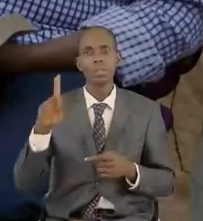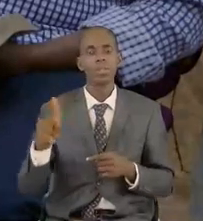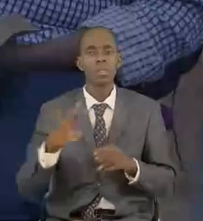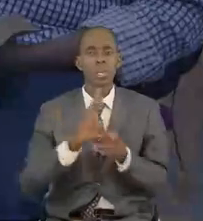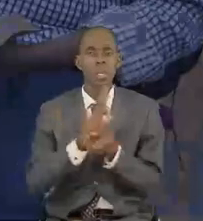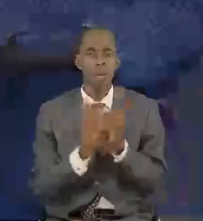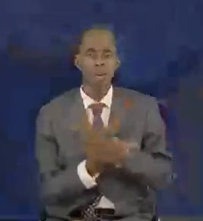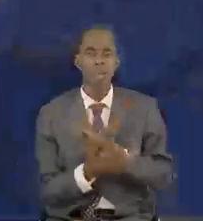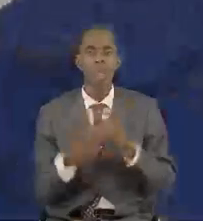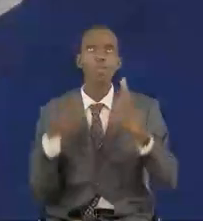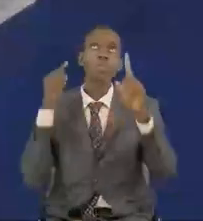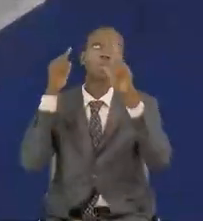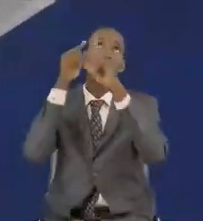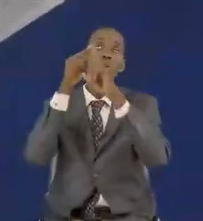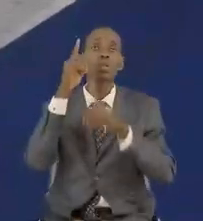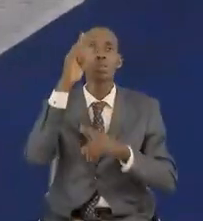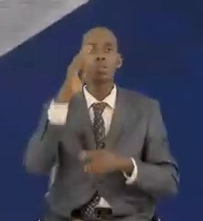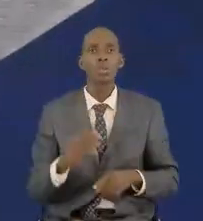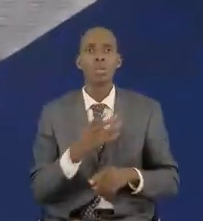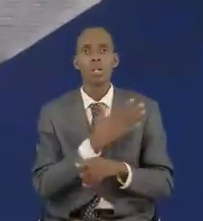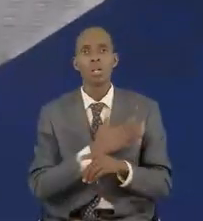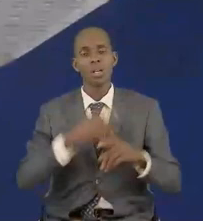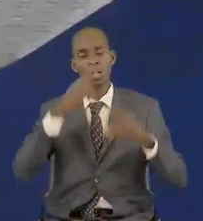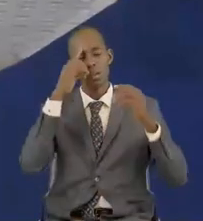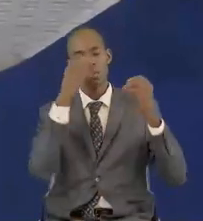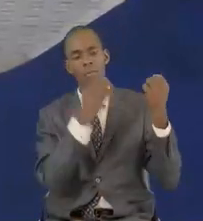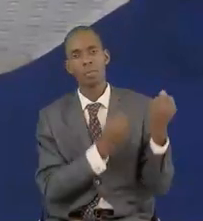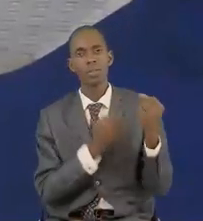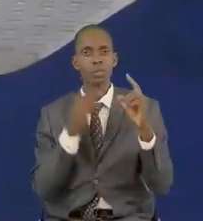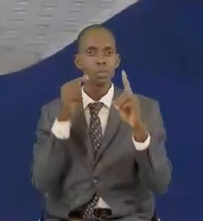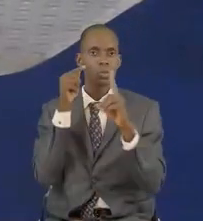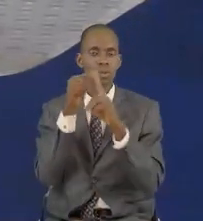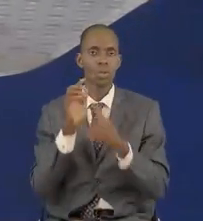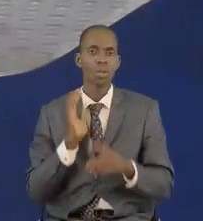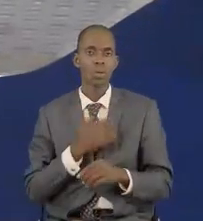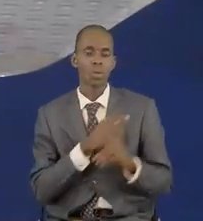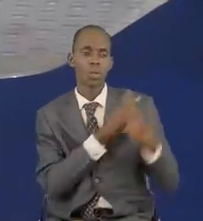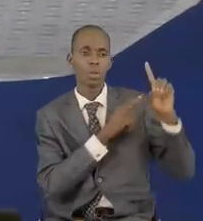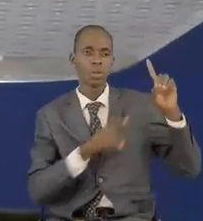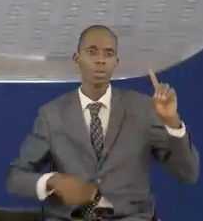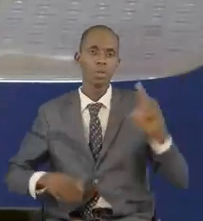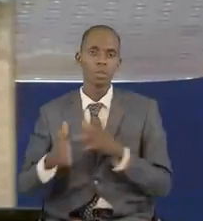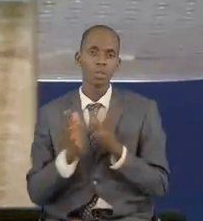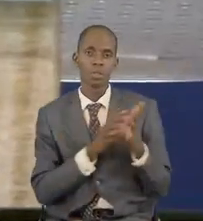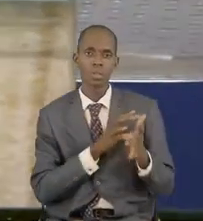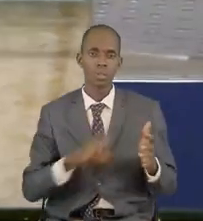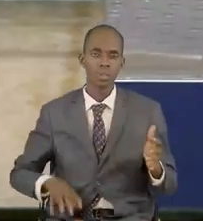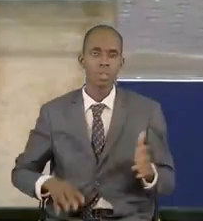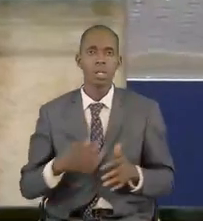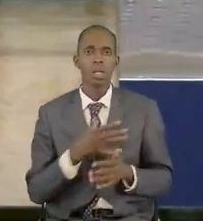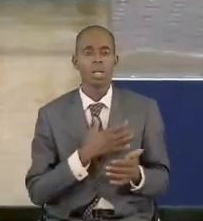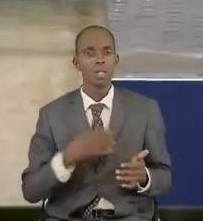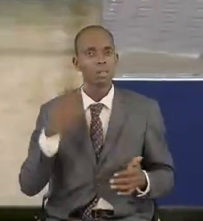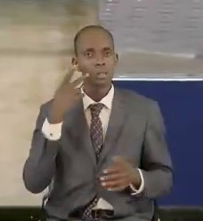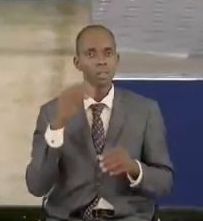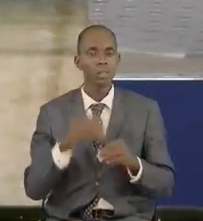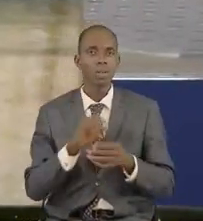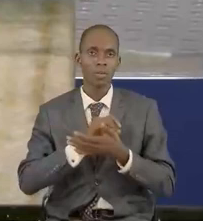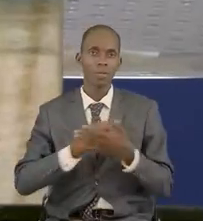envers Dieu et la foi en notre Seigneur Jésus-Christ et nous dit